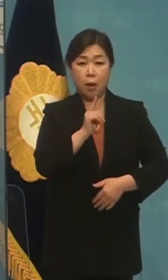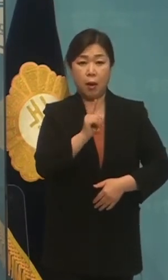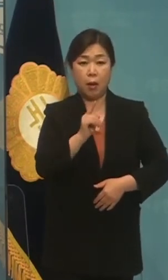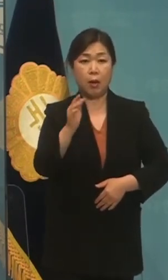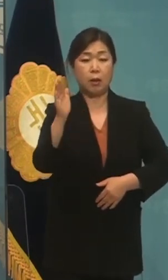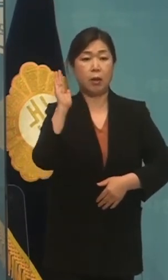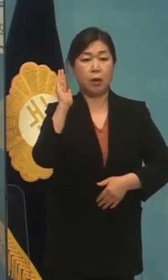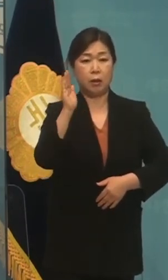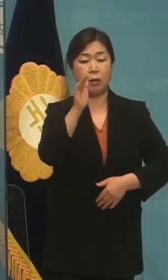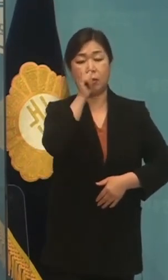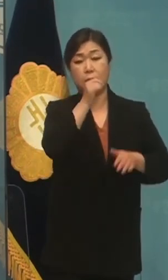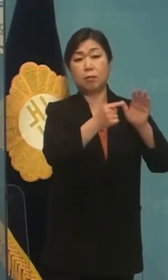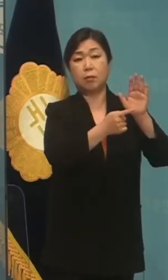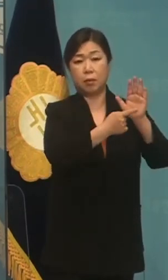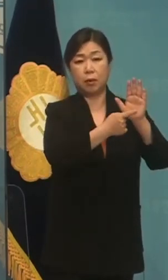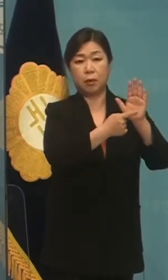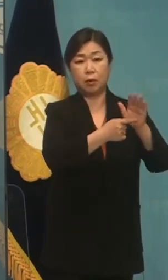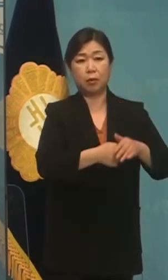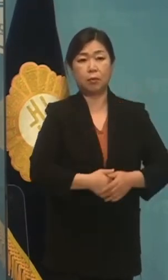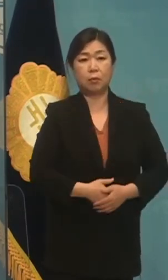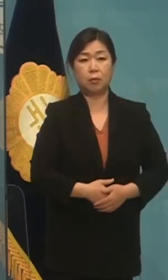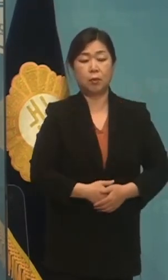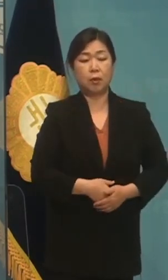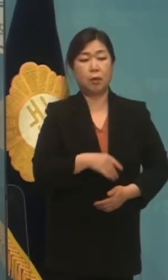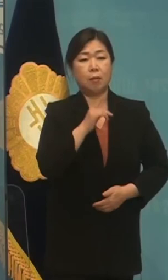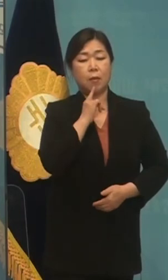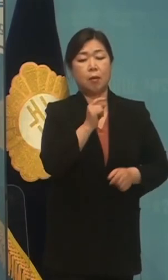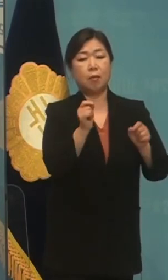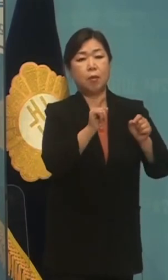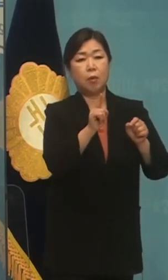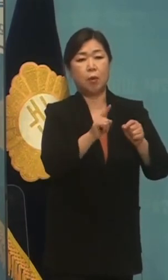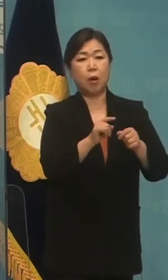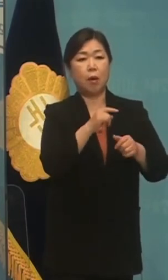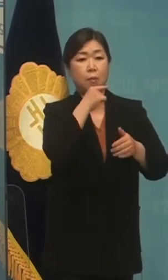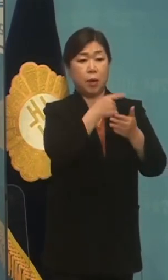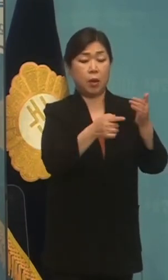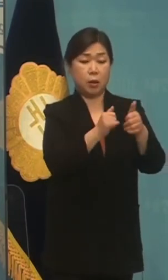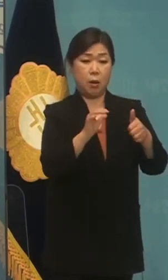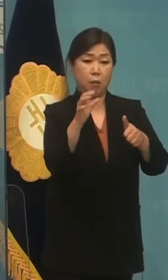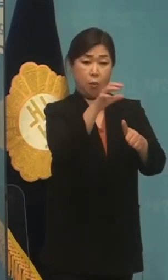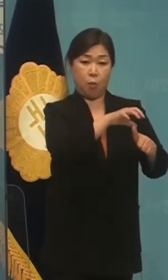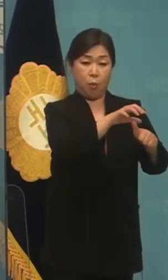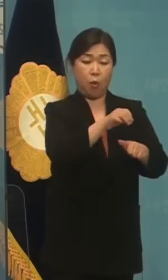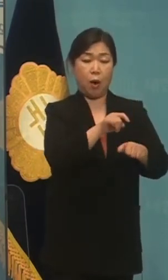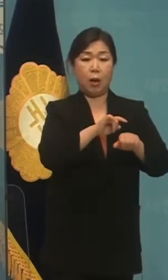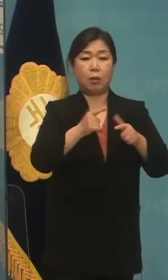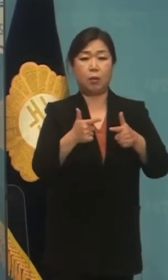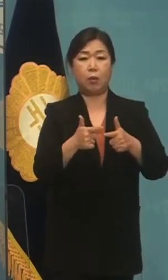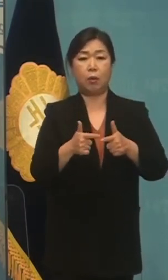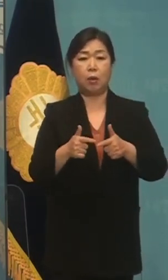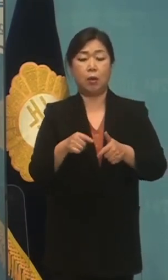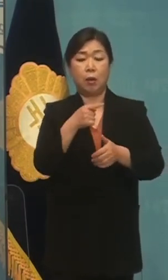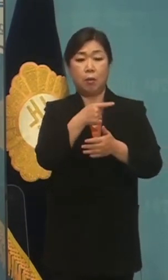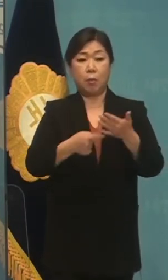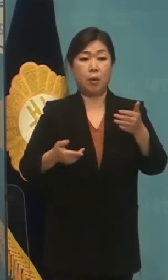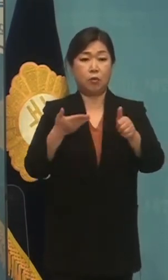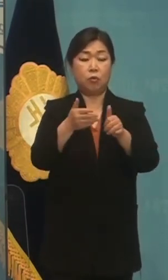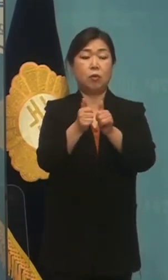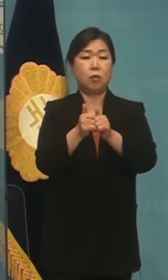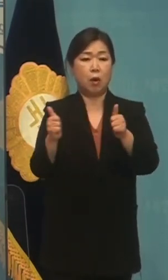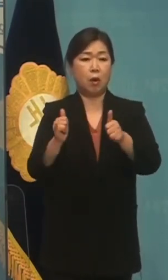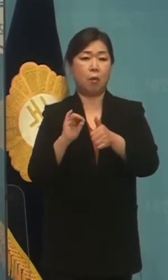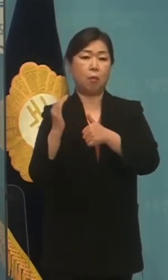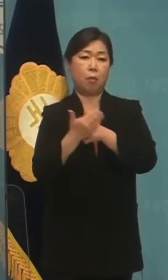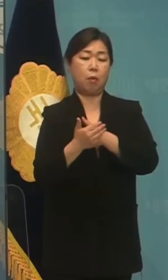있다는 답변을 내놓았습니다. 한마디로 피해자 보호가 아니라 가해자 복귀와 부분이 우선이라는